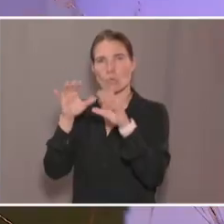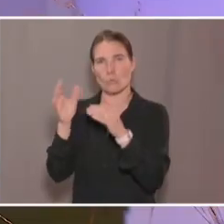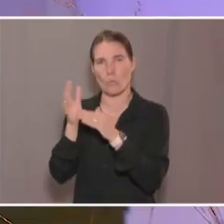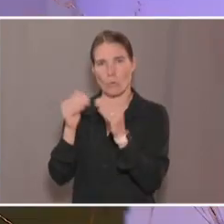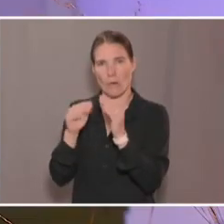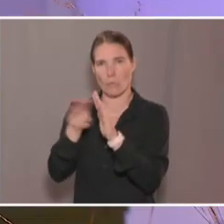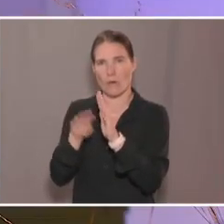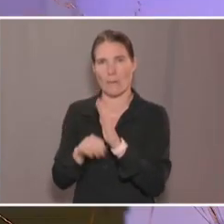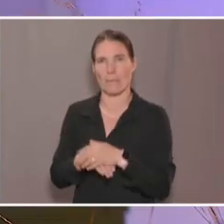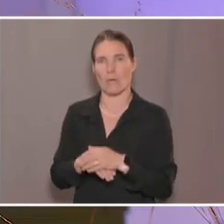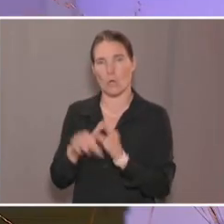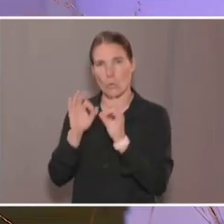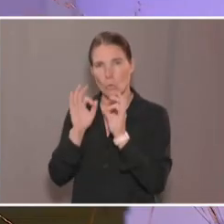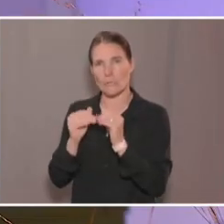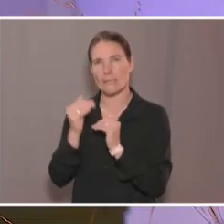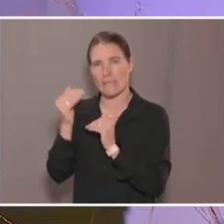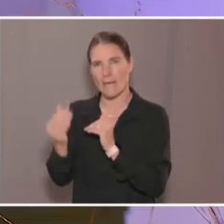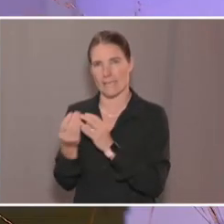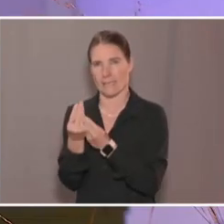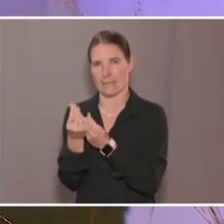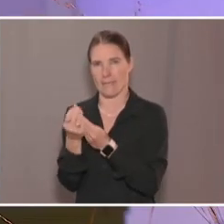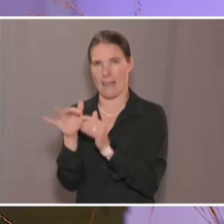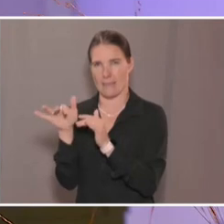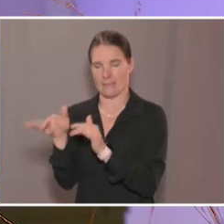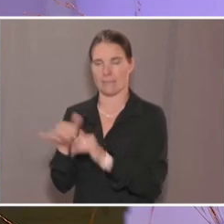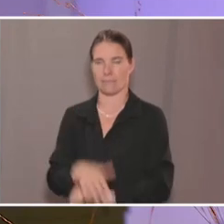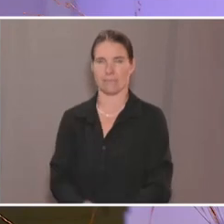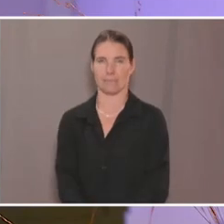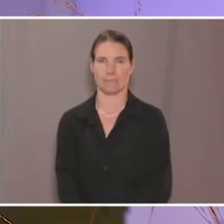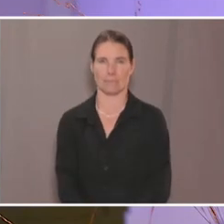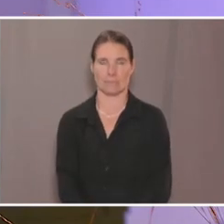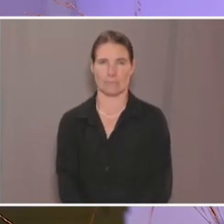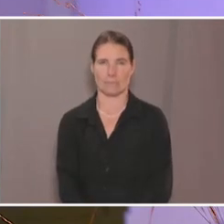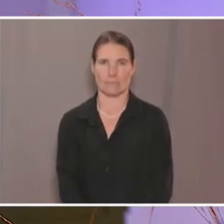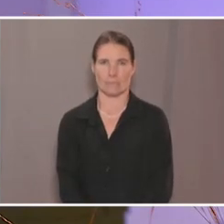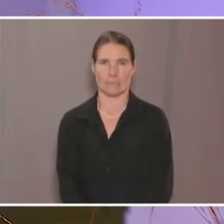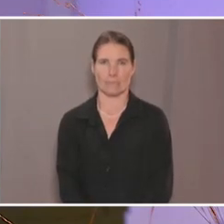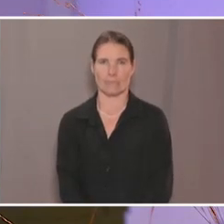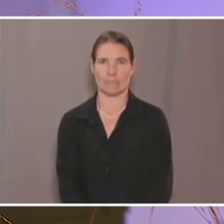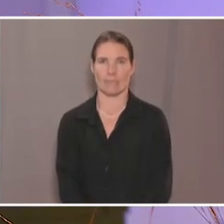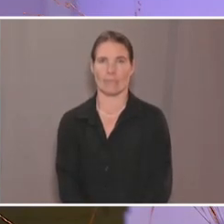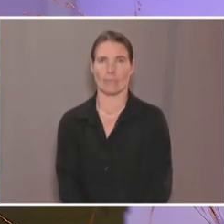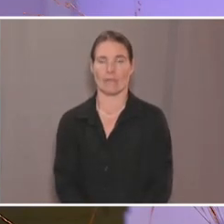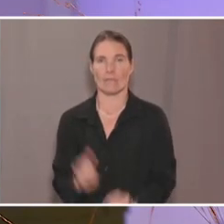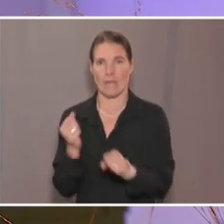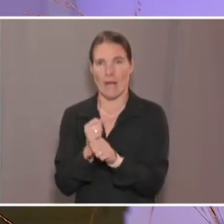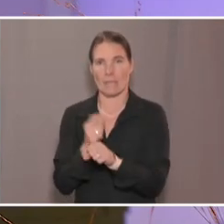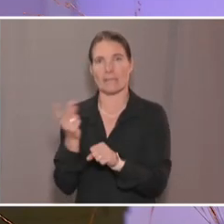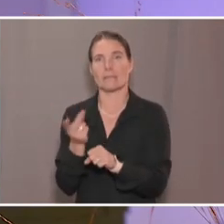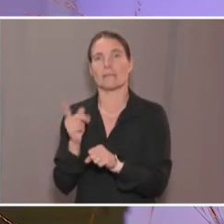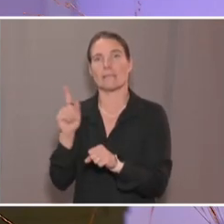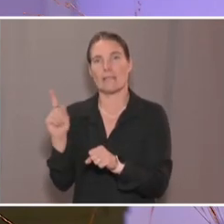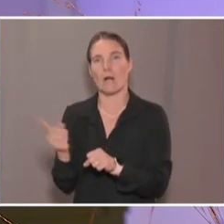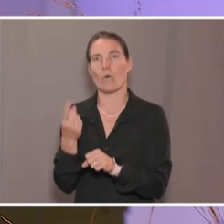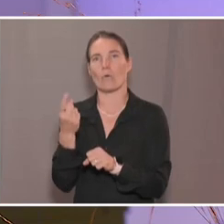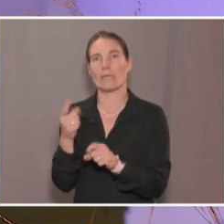Gut und nachhaltig angelegtes Geld. Neben dem Neubau hier in Flensburg arbeiten wir aber natürlich auch bei